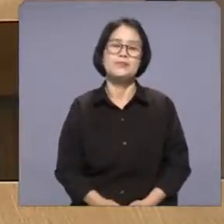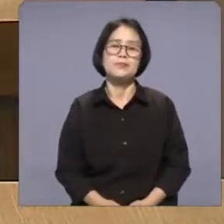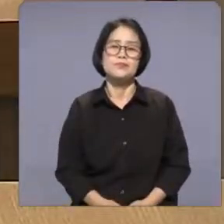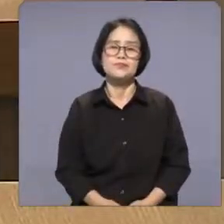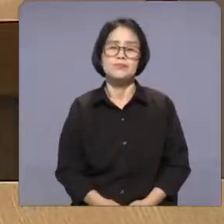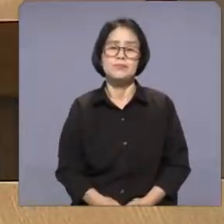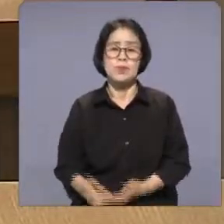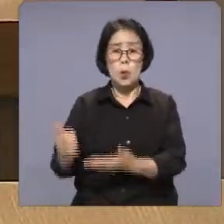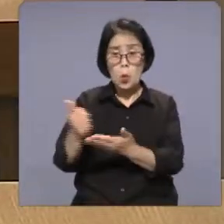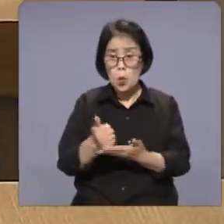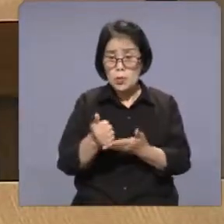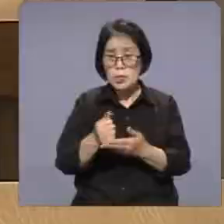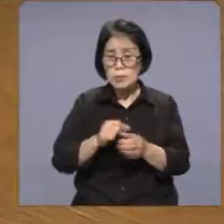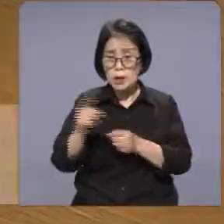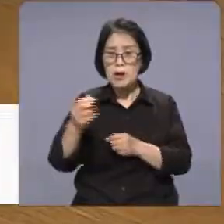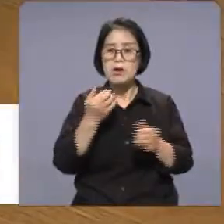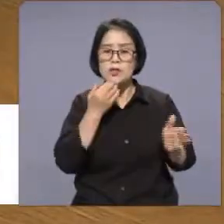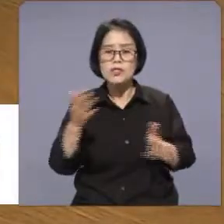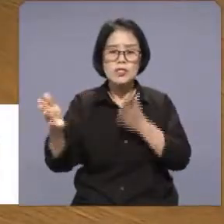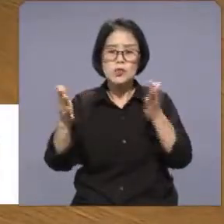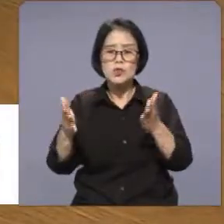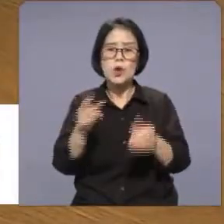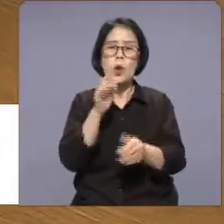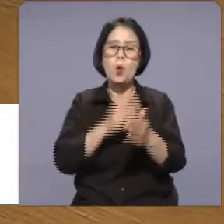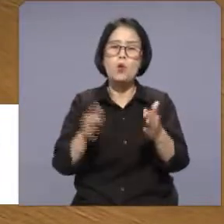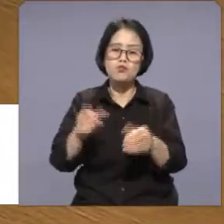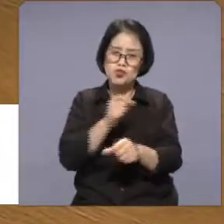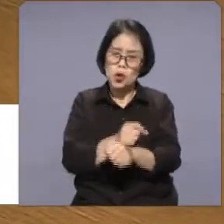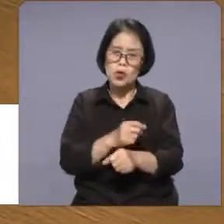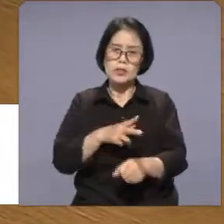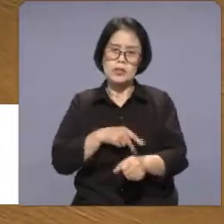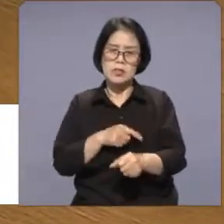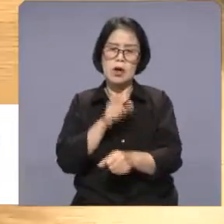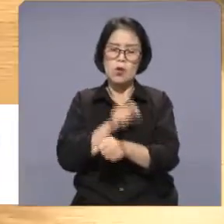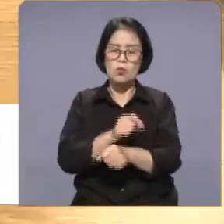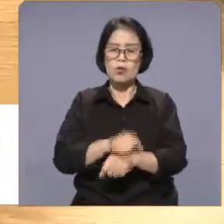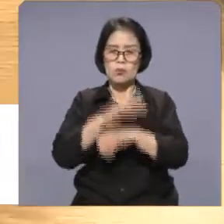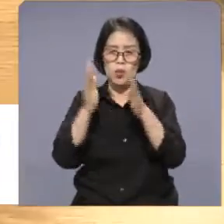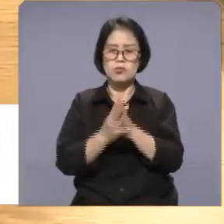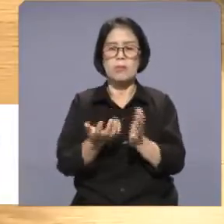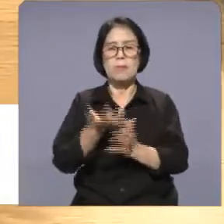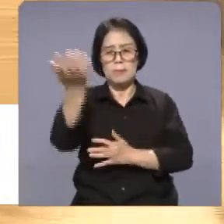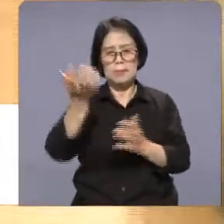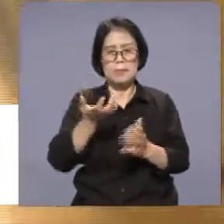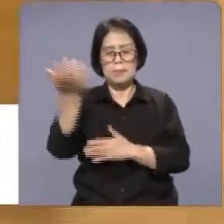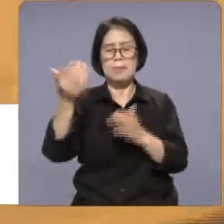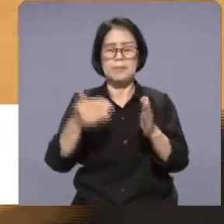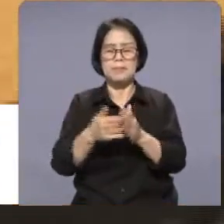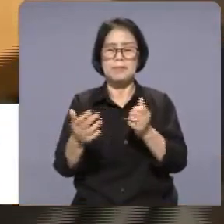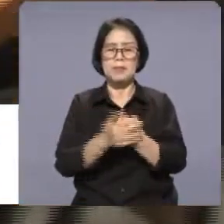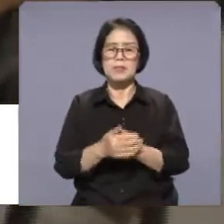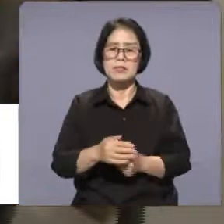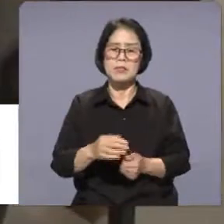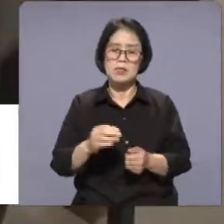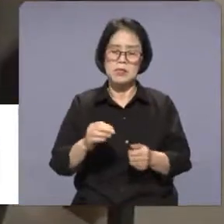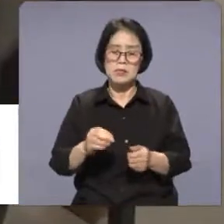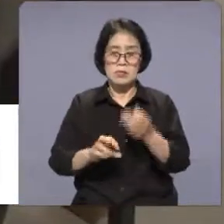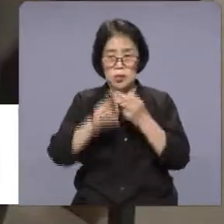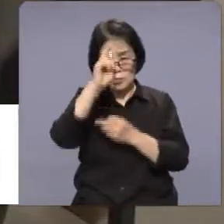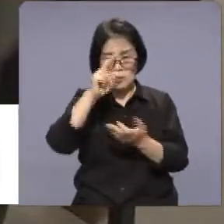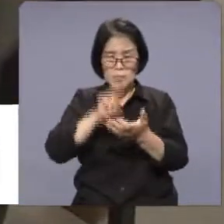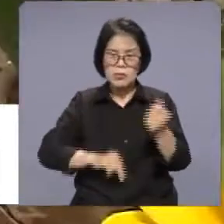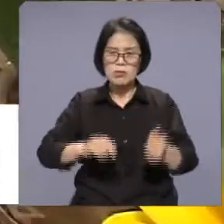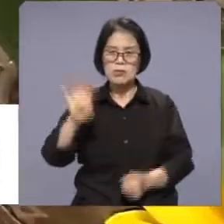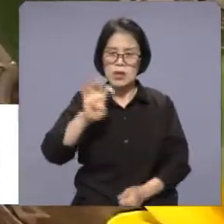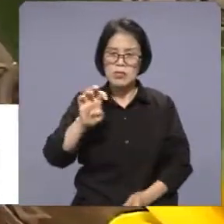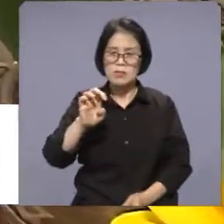고객인 도청과 도의회 공무원들이 모두 관계로 떠났기 때문입니다 4 50만원씩 벌었던 점심 매출은